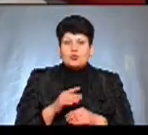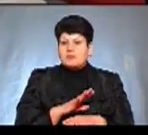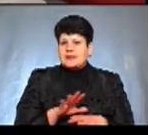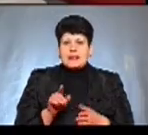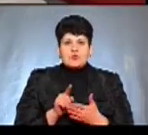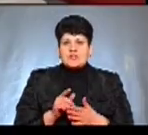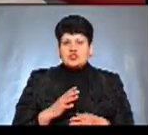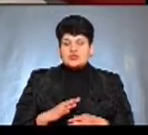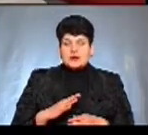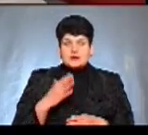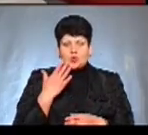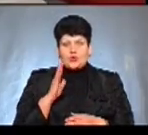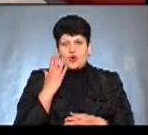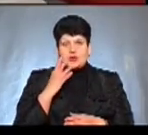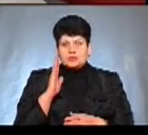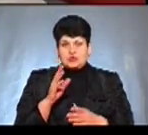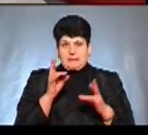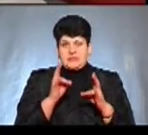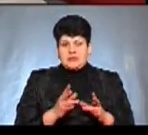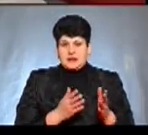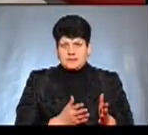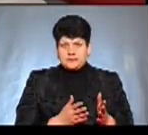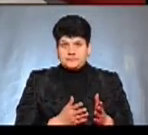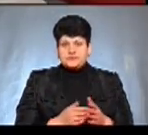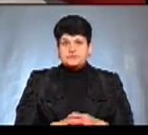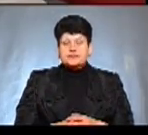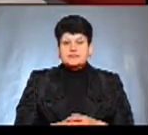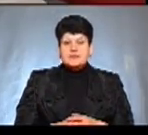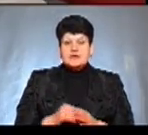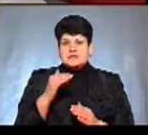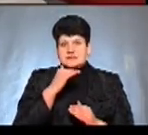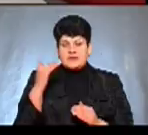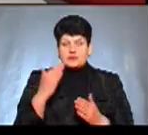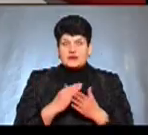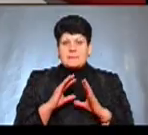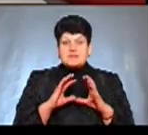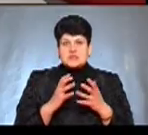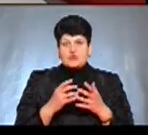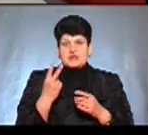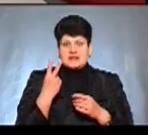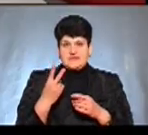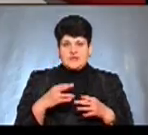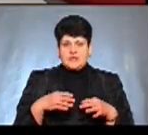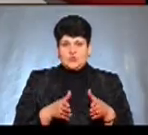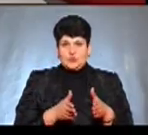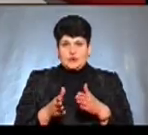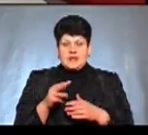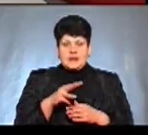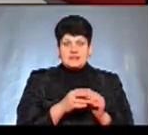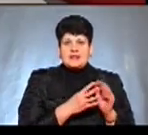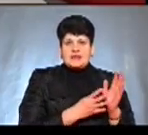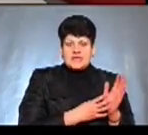повинні чекати, поки станеться біда. А реально вона може статися. Зверху проходить дві міжнародних траси. Дві. Це